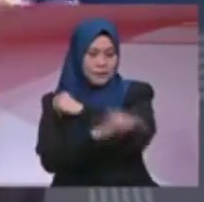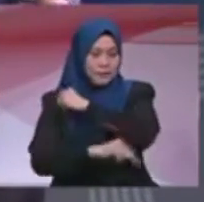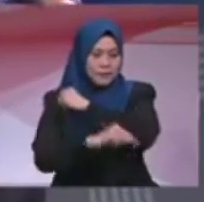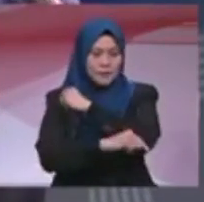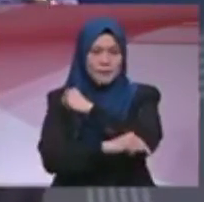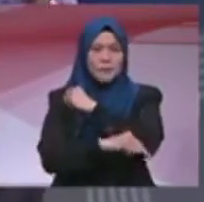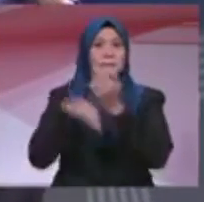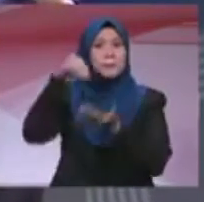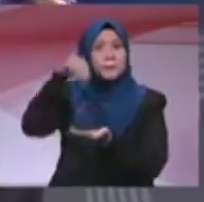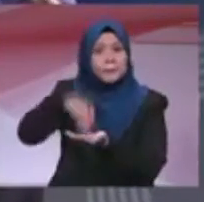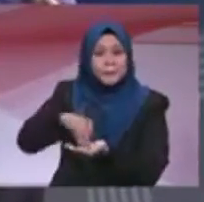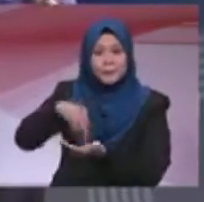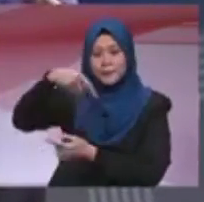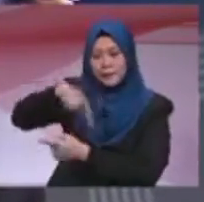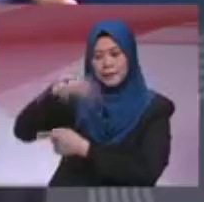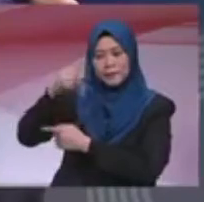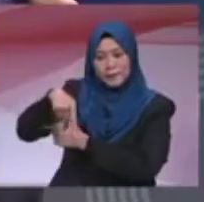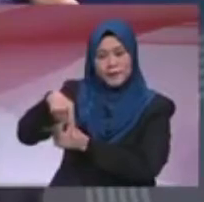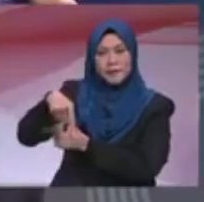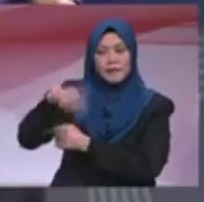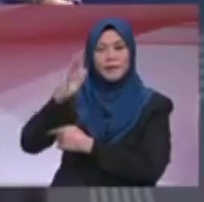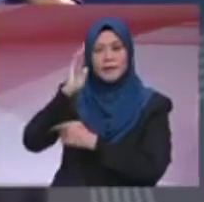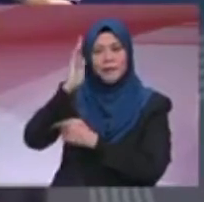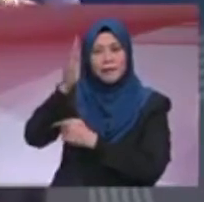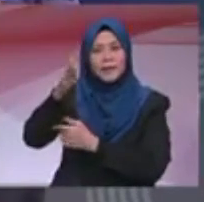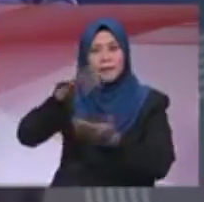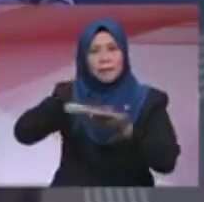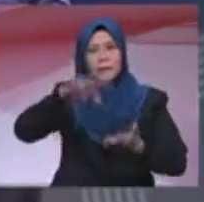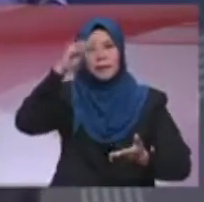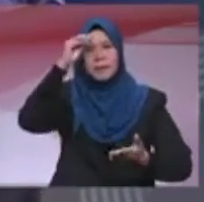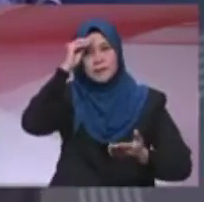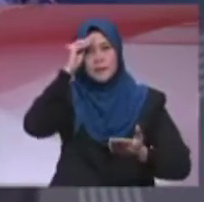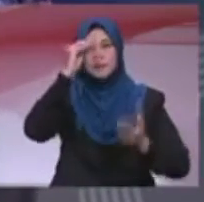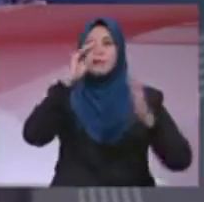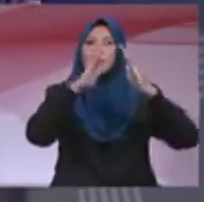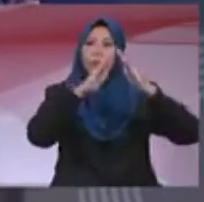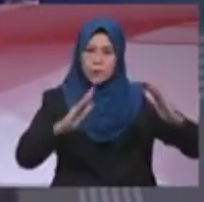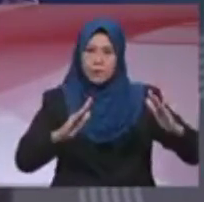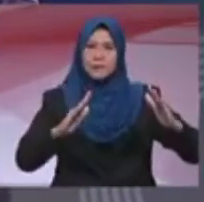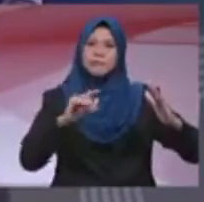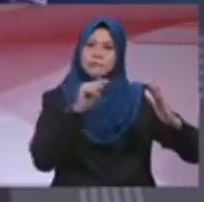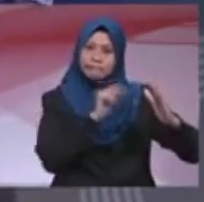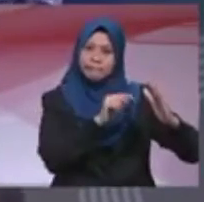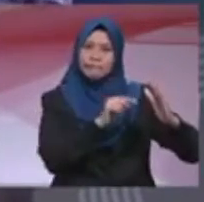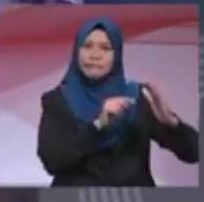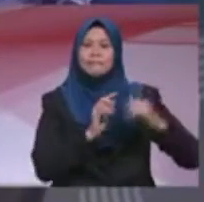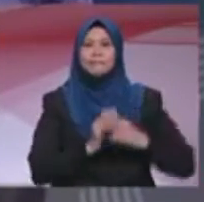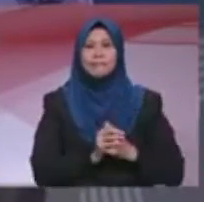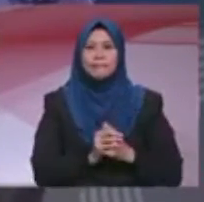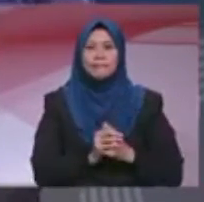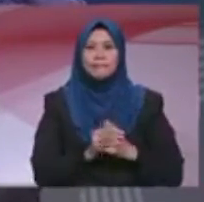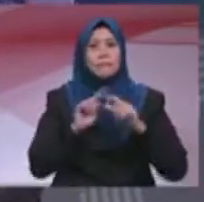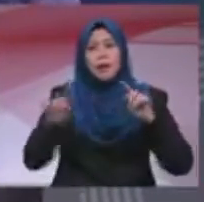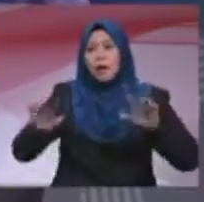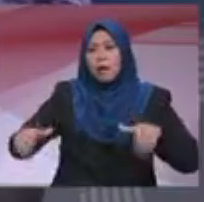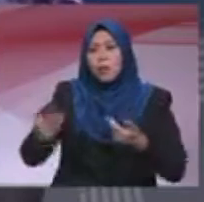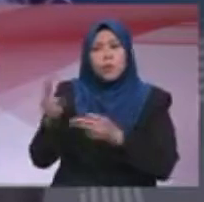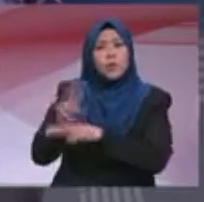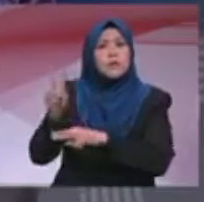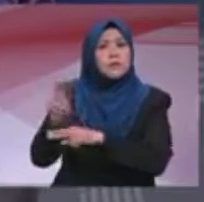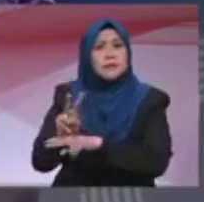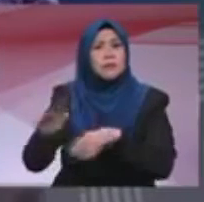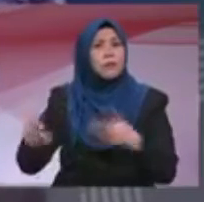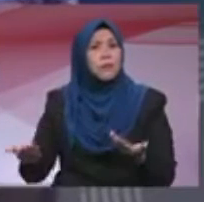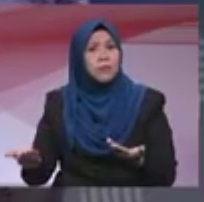PKP akan melaksanakan pembelajaran di rumah. Bagaimana pula dengan college vocational?